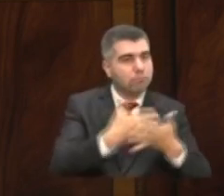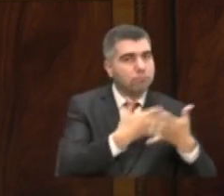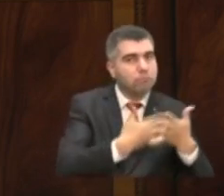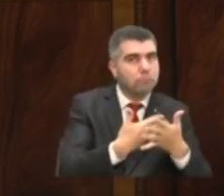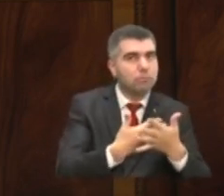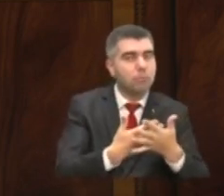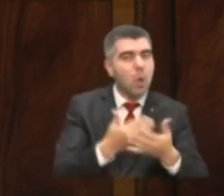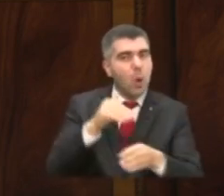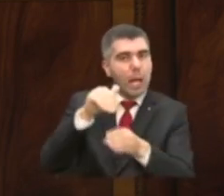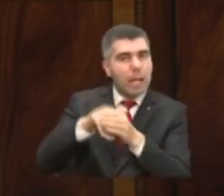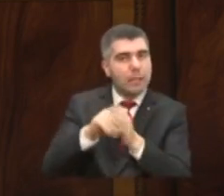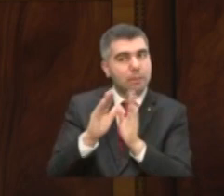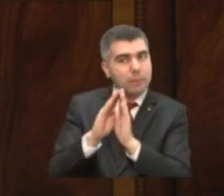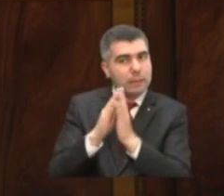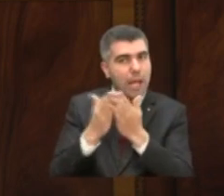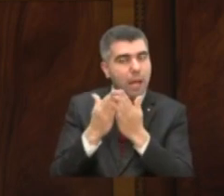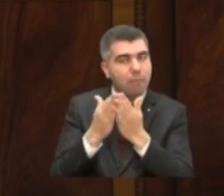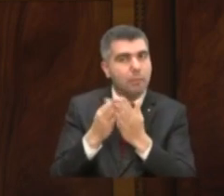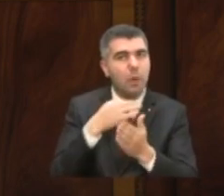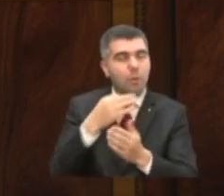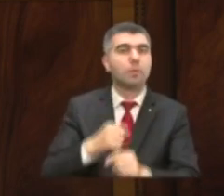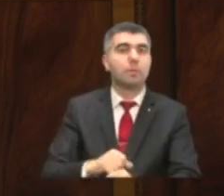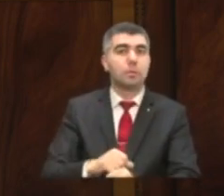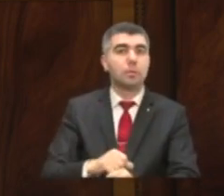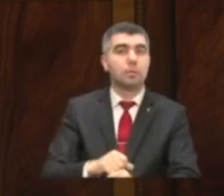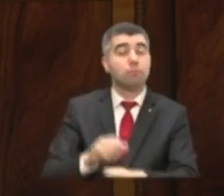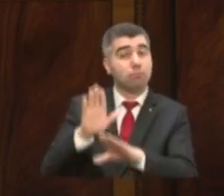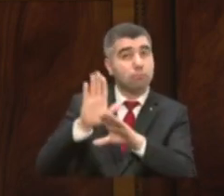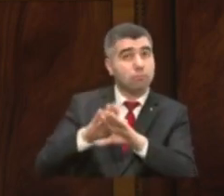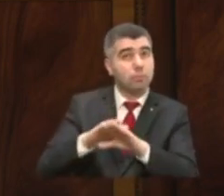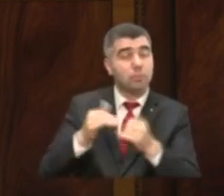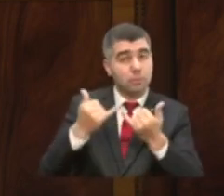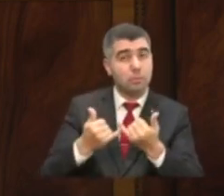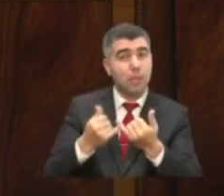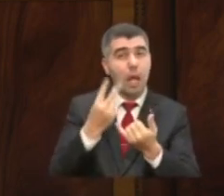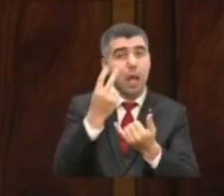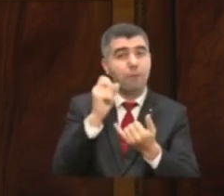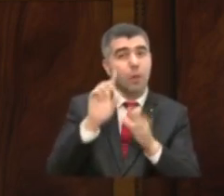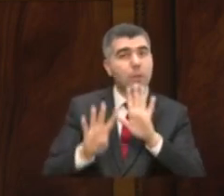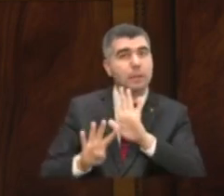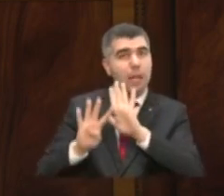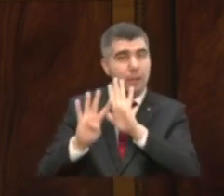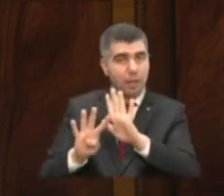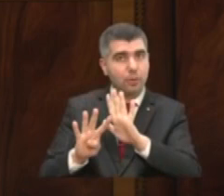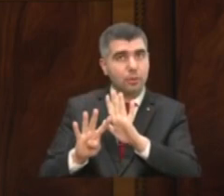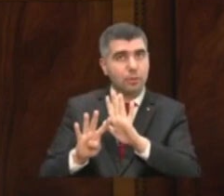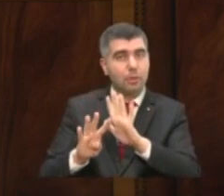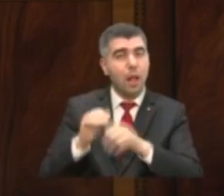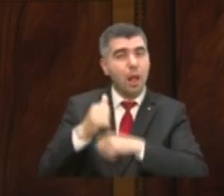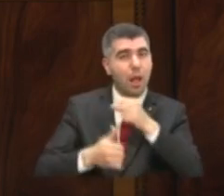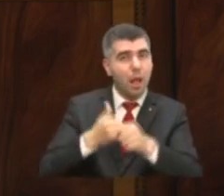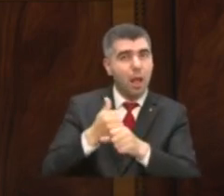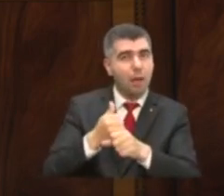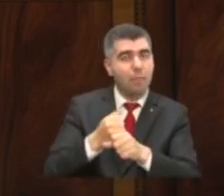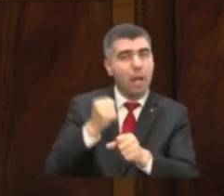في المجموعة النيابية للتقدم والاشتراكية ندعوكم لجعل سنة 2019 سنة فرص